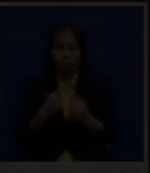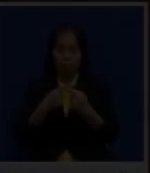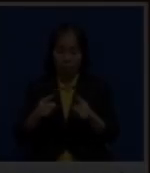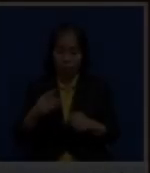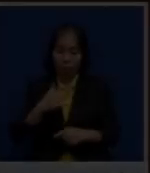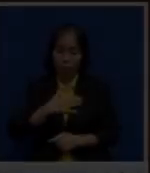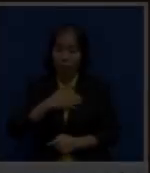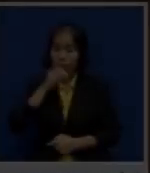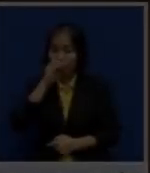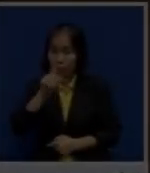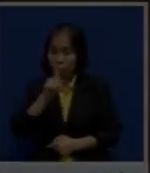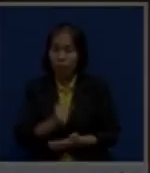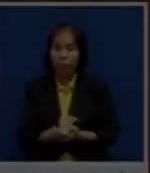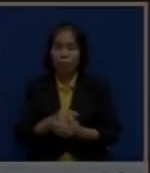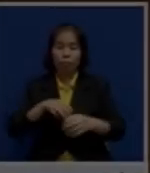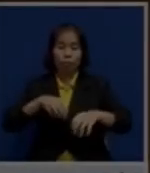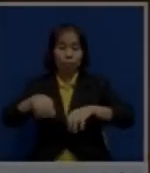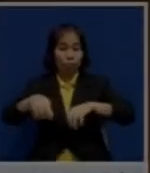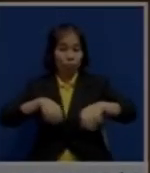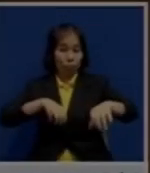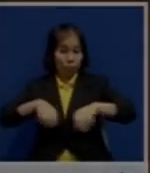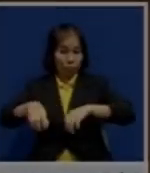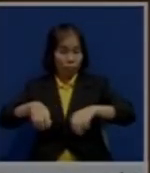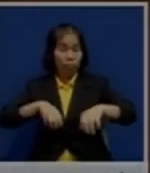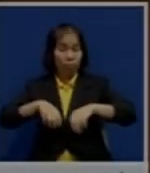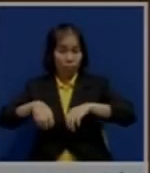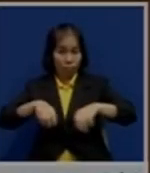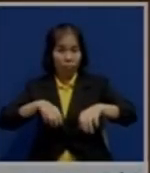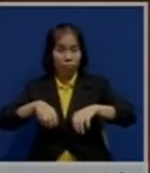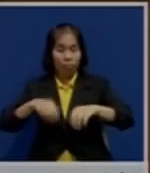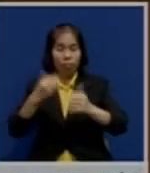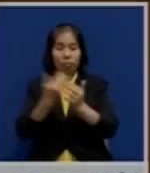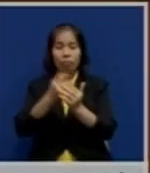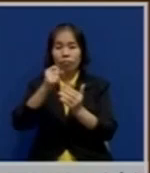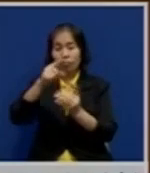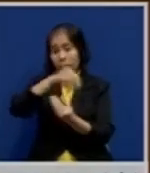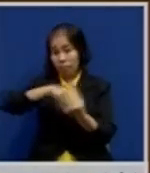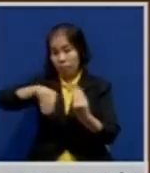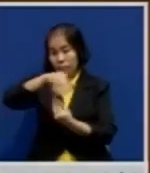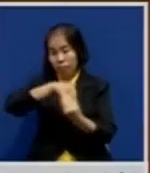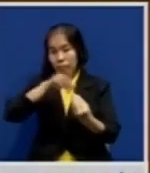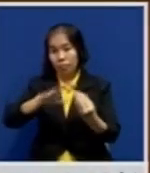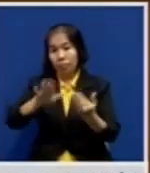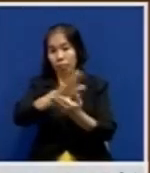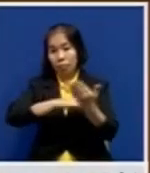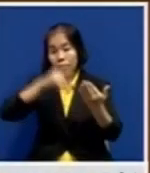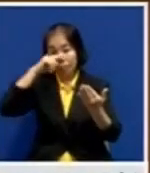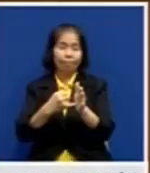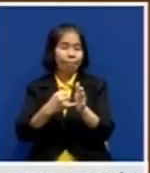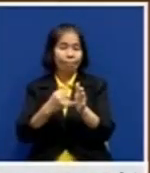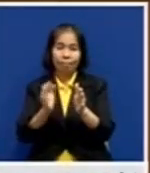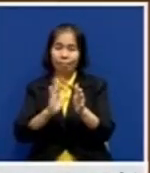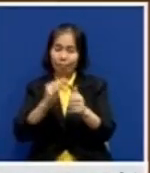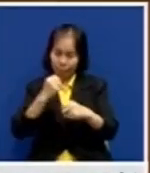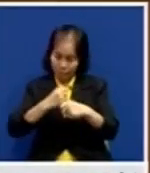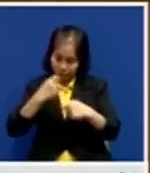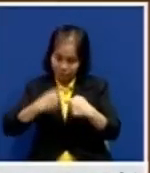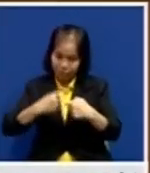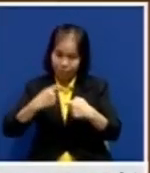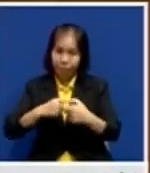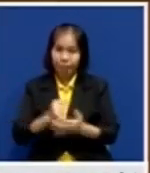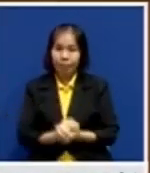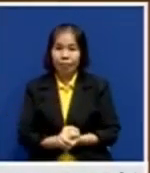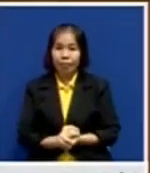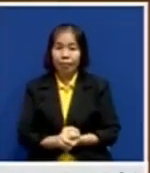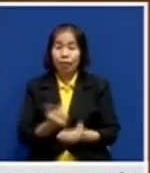แต่ผมเรียนท่านอย่างหนึ่งแล้วว่าการบริหารราชการแผ่นดินเนี่ยโดยเฉพาะยิ่งบริหารเศรษฐกิจของประเทศเนี่ยมันไม่ใช่ของง่ายเลยเมื่อเช้านี้ท่านบอ